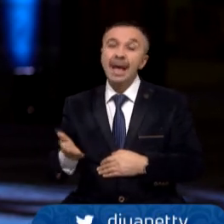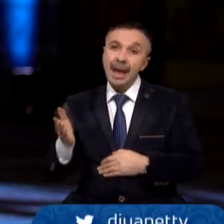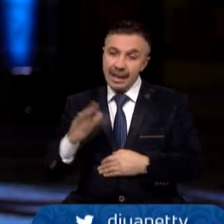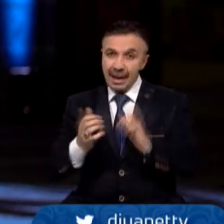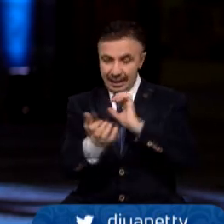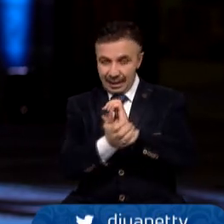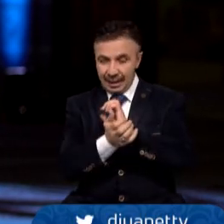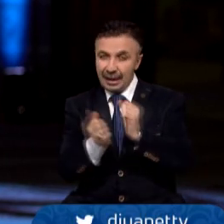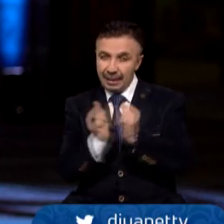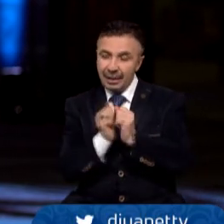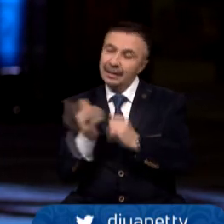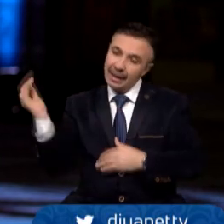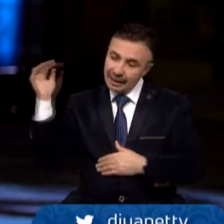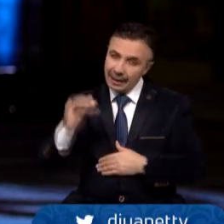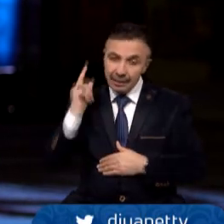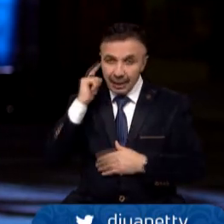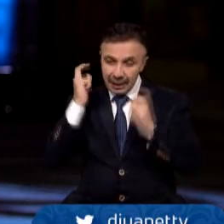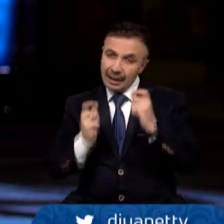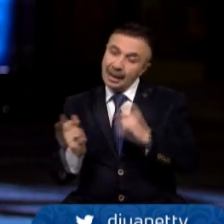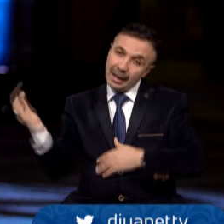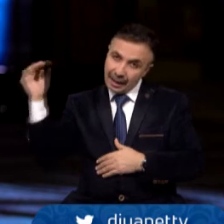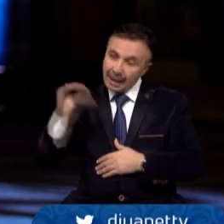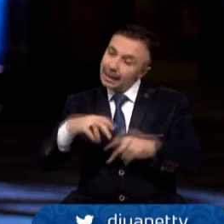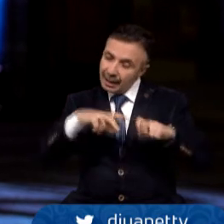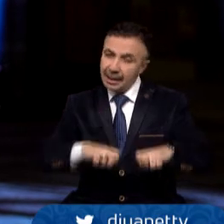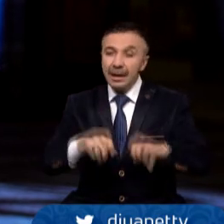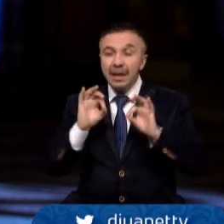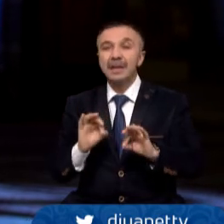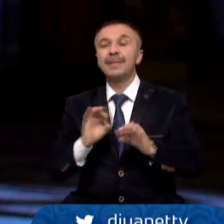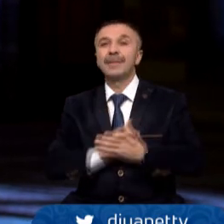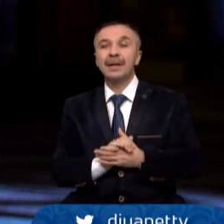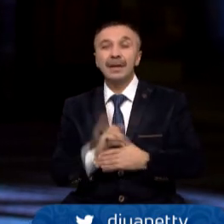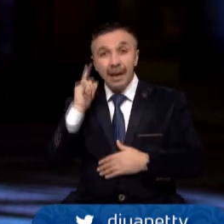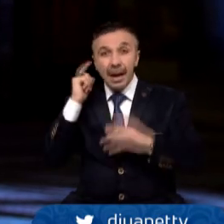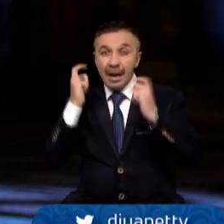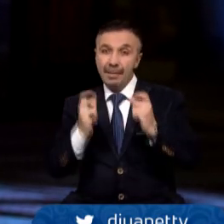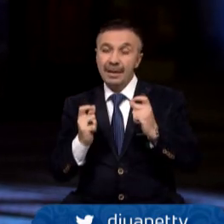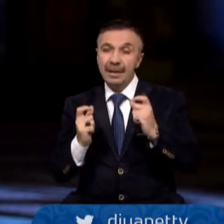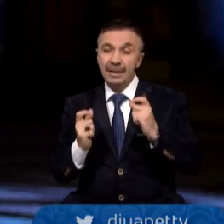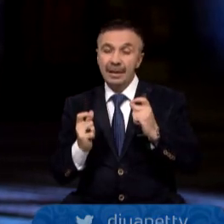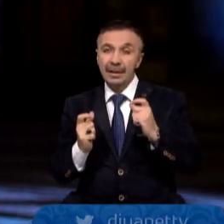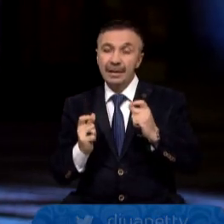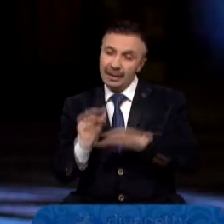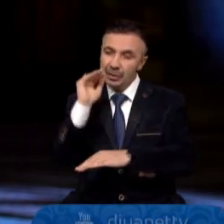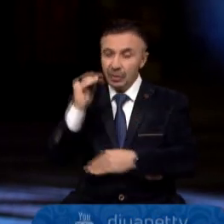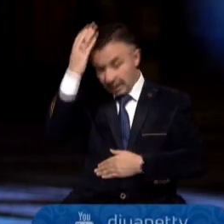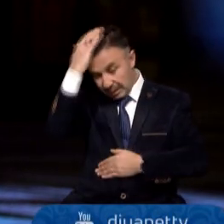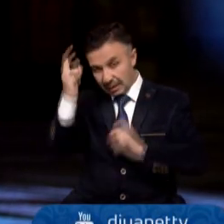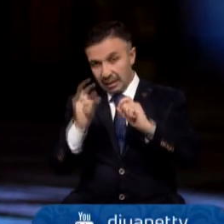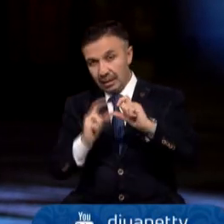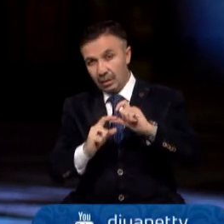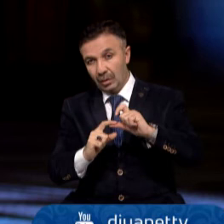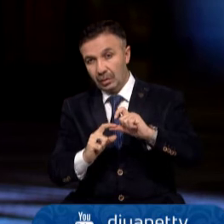diğer aileyle beraber geldi Medine'ye yerleşti şimdi Medine'de